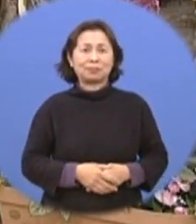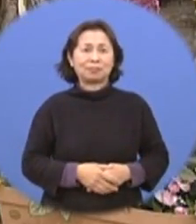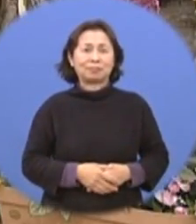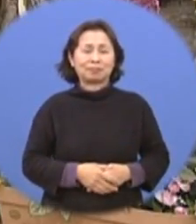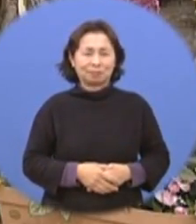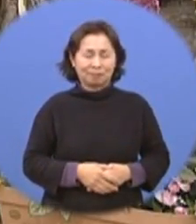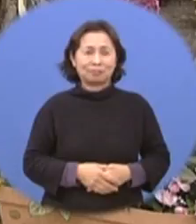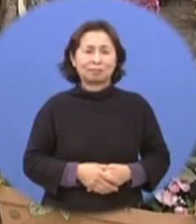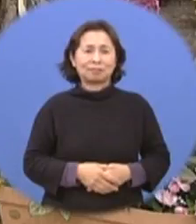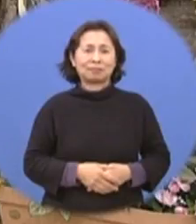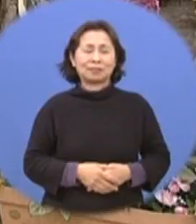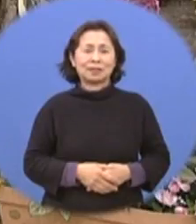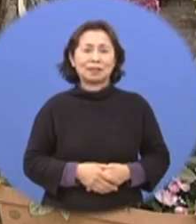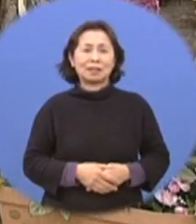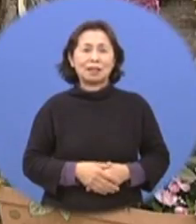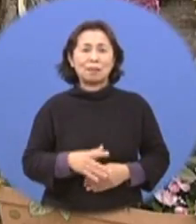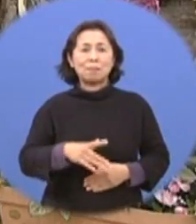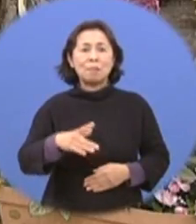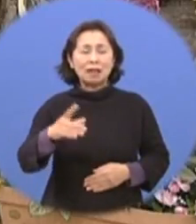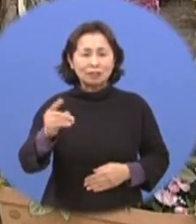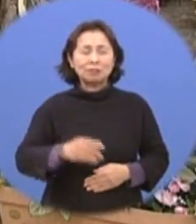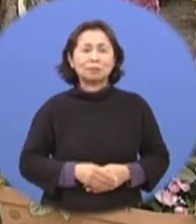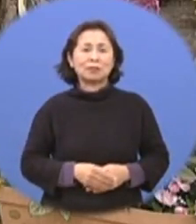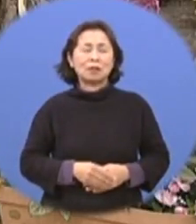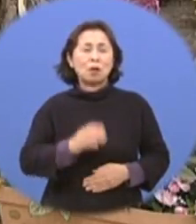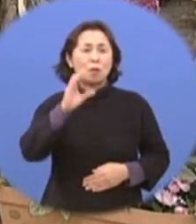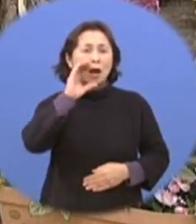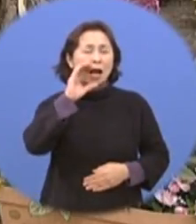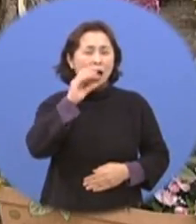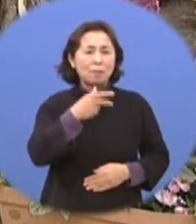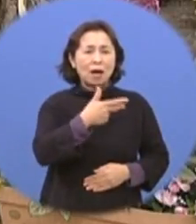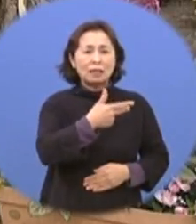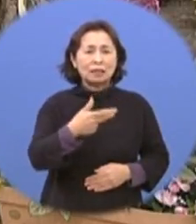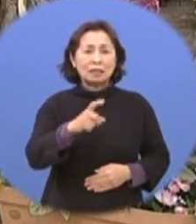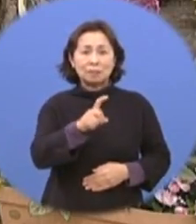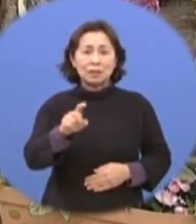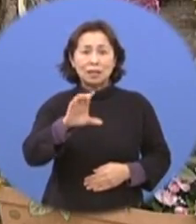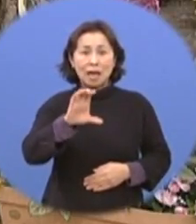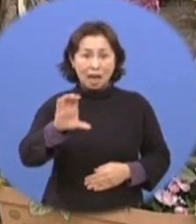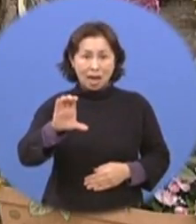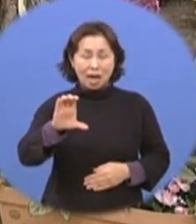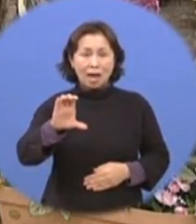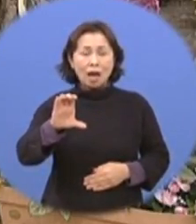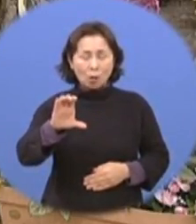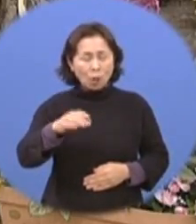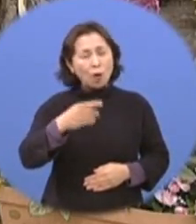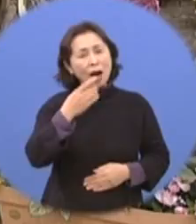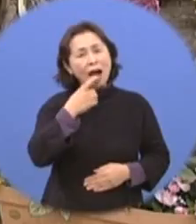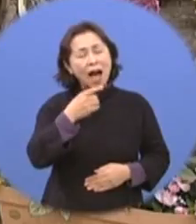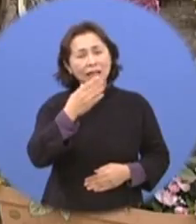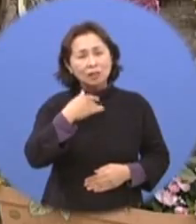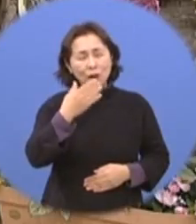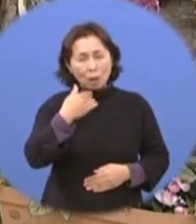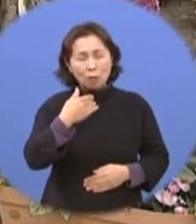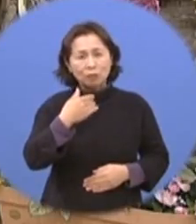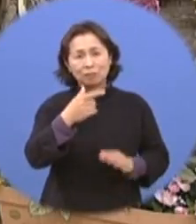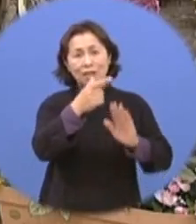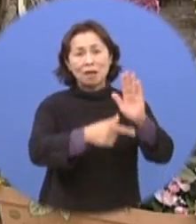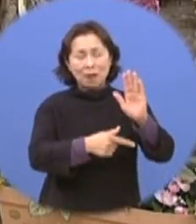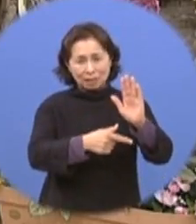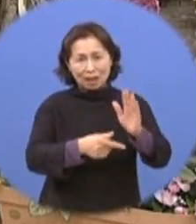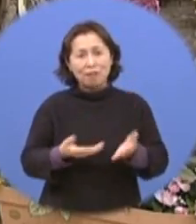紀の国21前半は和歌山時米を味わおうと題しお送りしますまずは畜産課